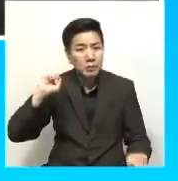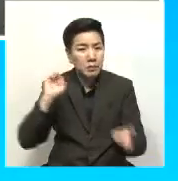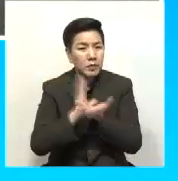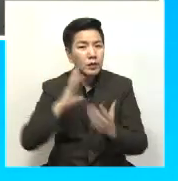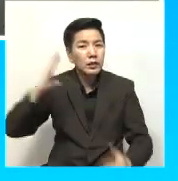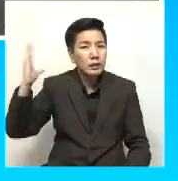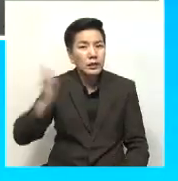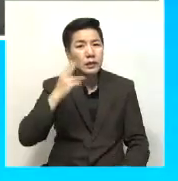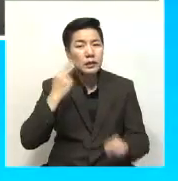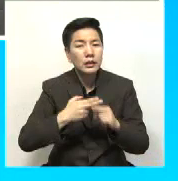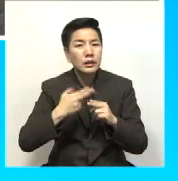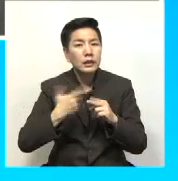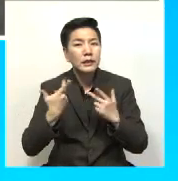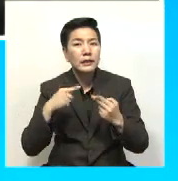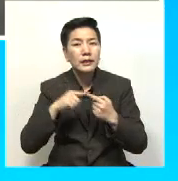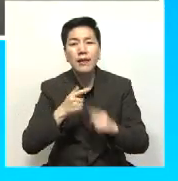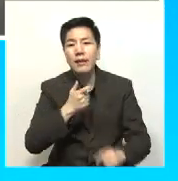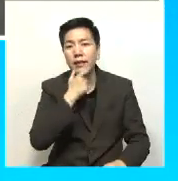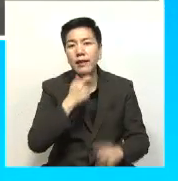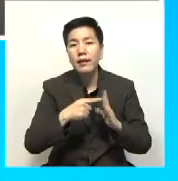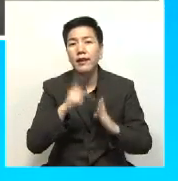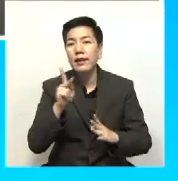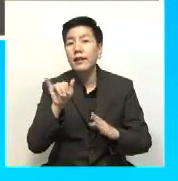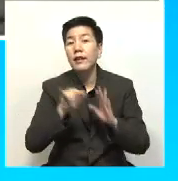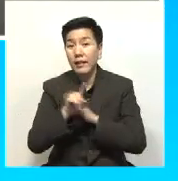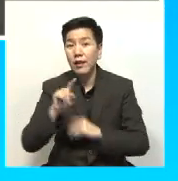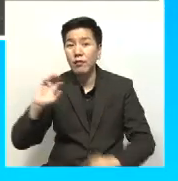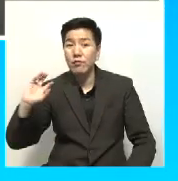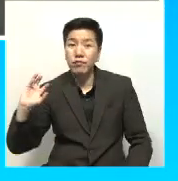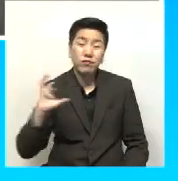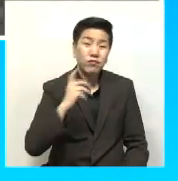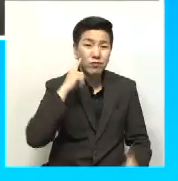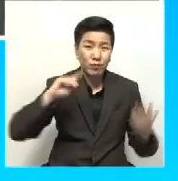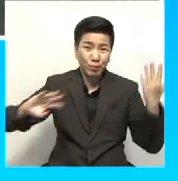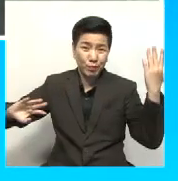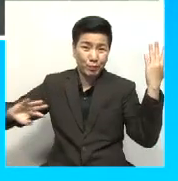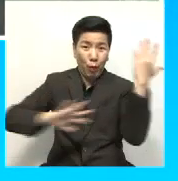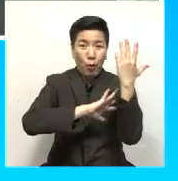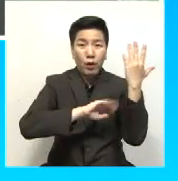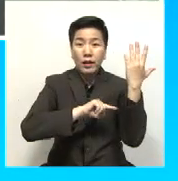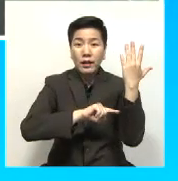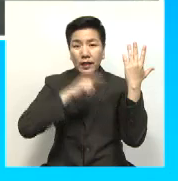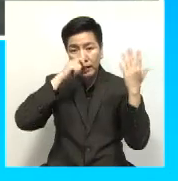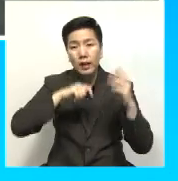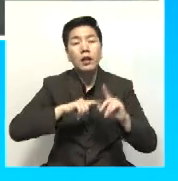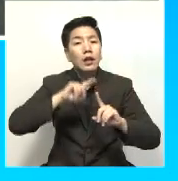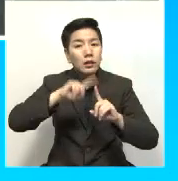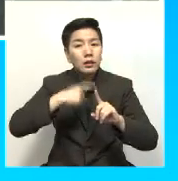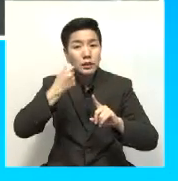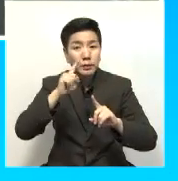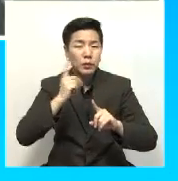จากพายุไต้ฝุ่นเกจำได้ไหมครับช่วงนั้นน่ะมันก็คือแปลว่าในช่วงพฤศจิกาเองเนี่